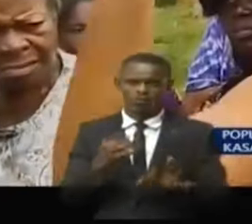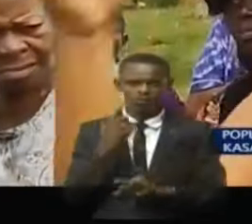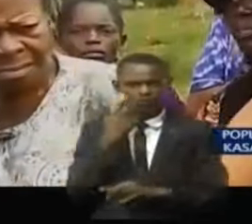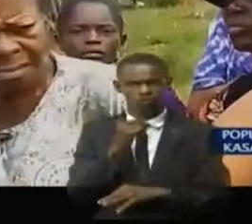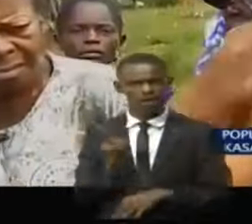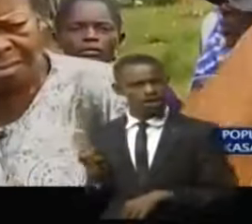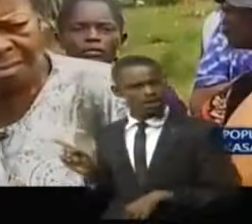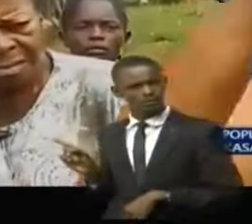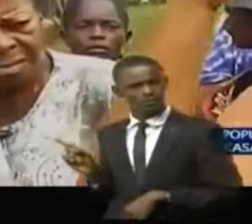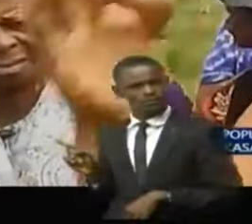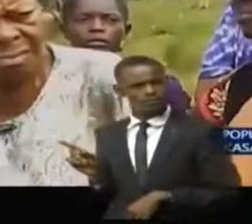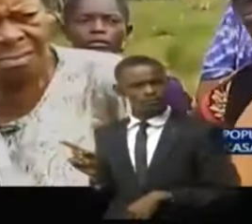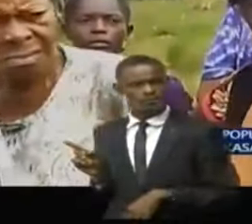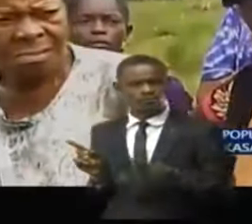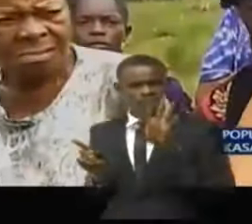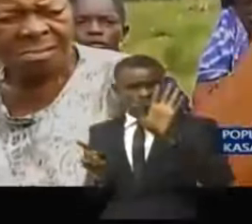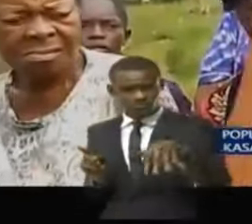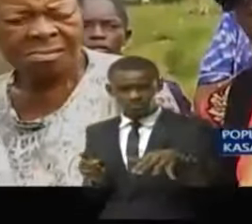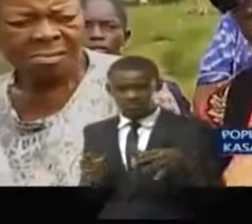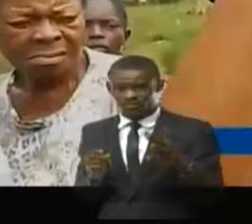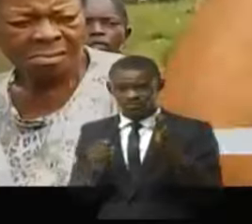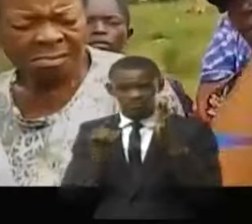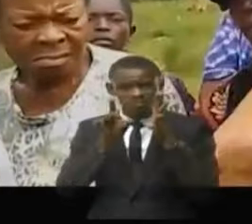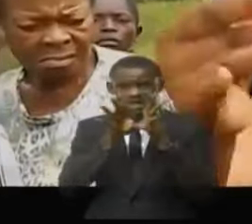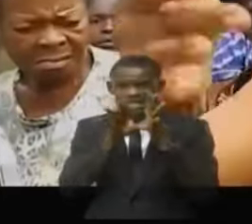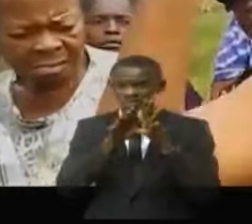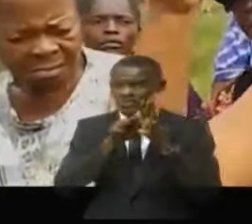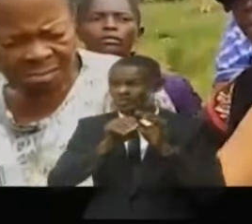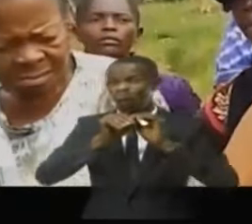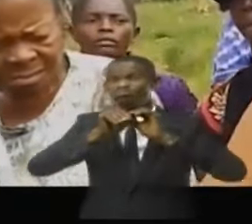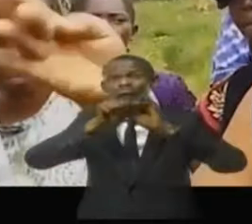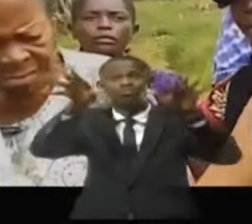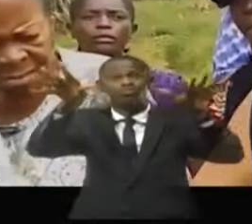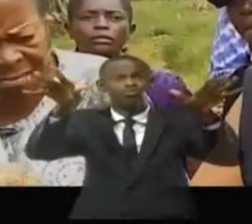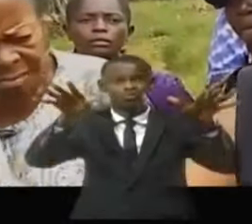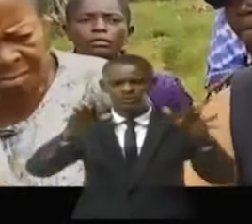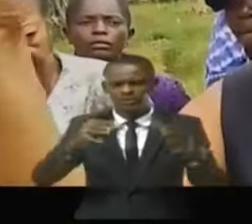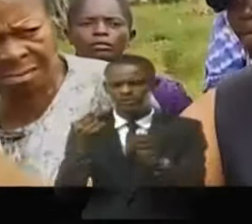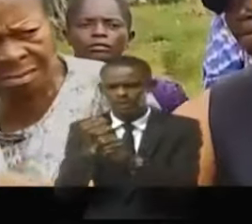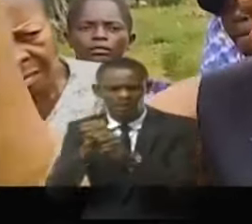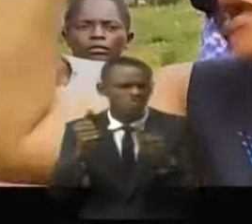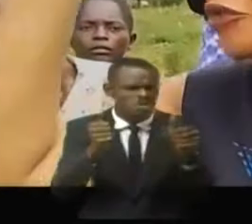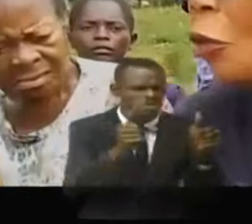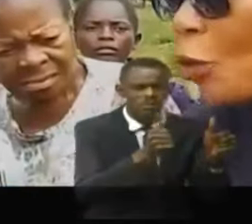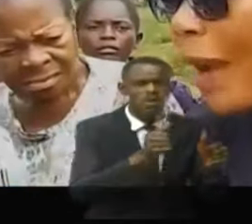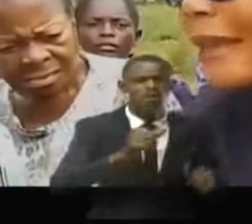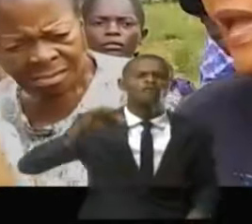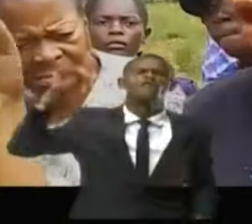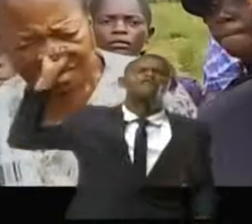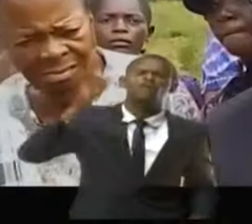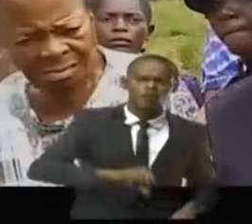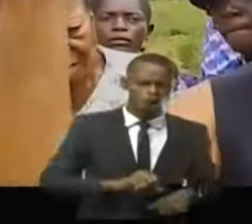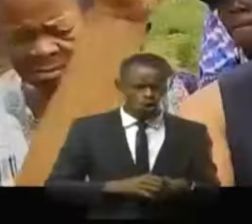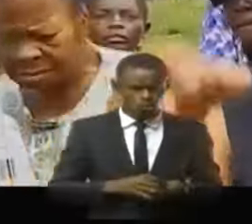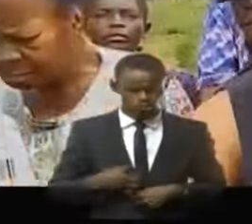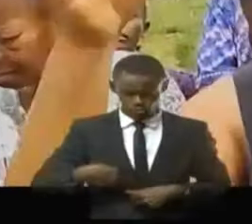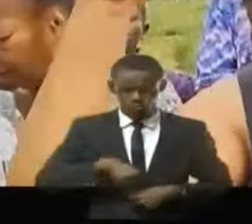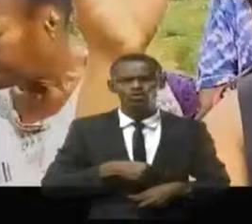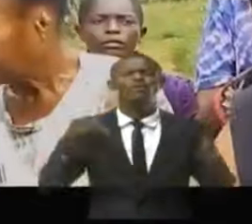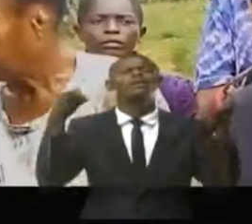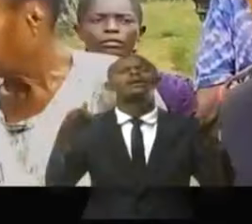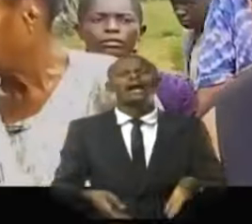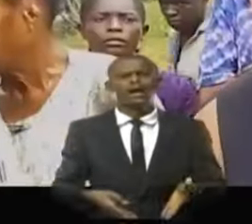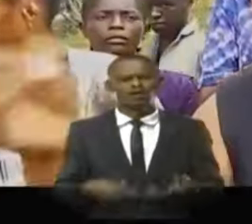vous mentir par des images fausses. Il faut porter la réalité en main parce que nous sommes ici tout droit de l'érosion de